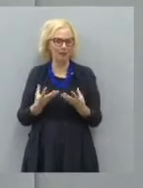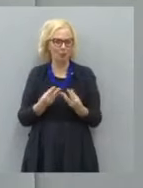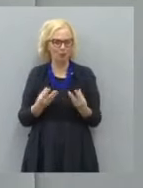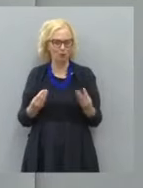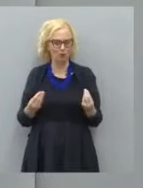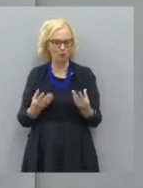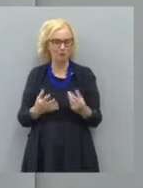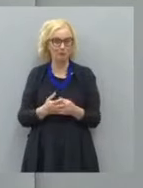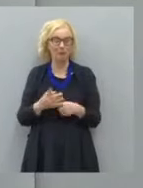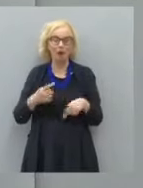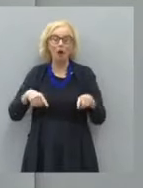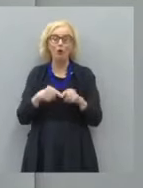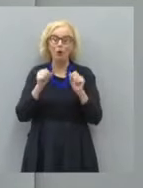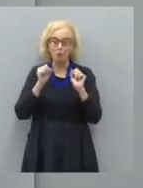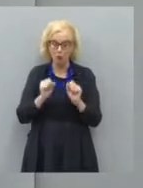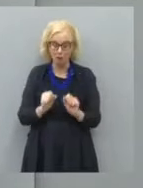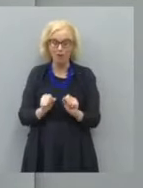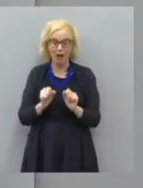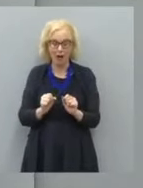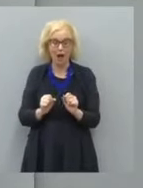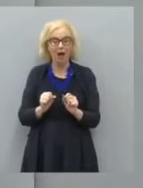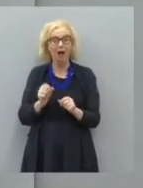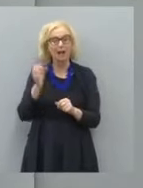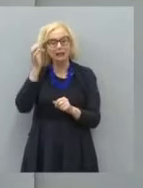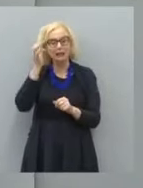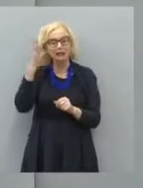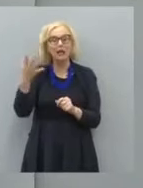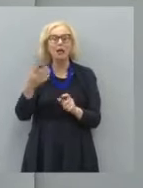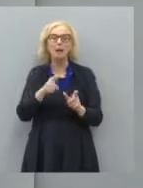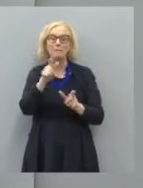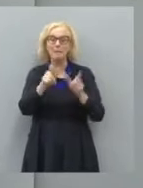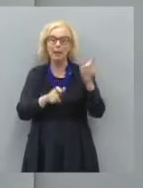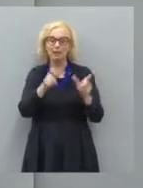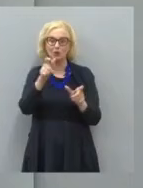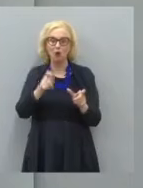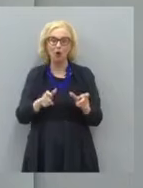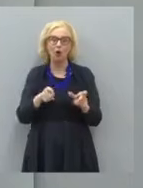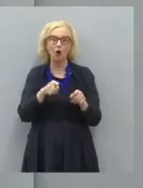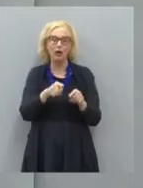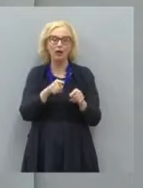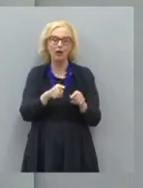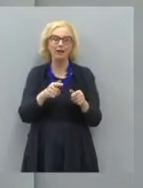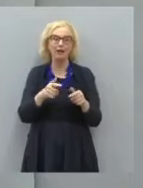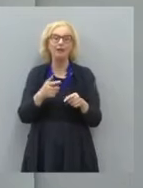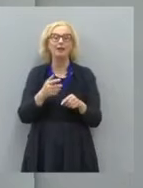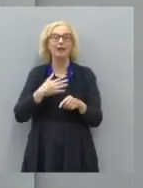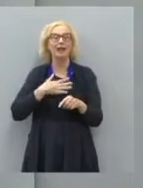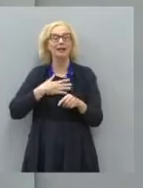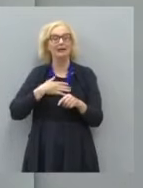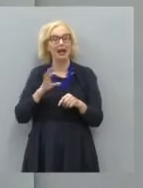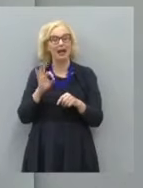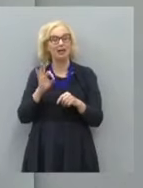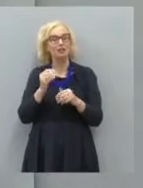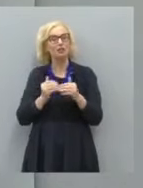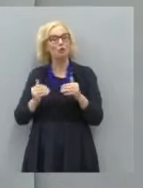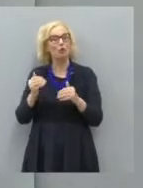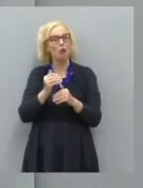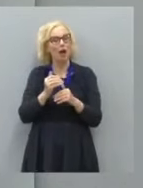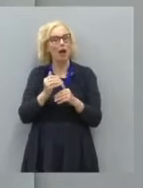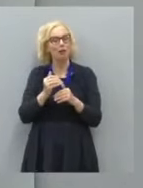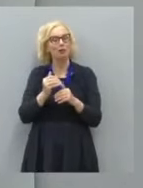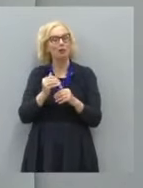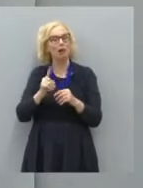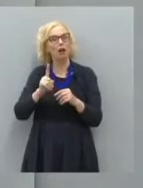potremo mantenere se riusciremo a convincere soprattutto gli under 50 ma anche quelli a cui diamo la